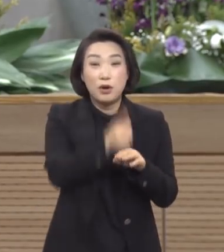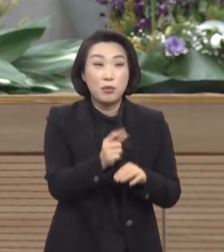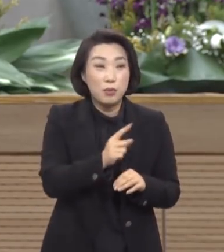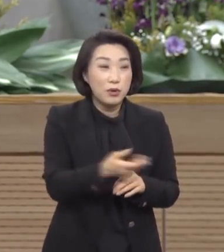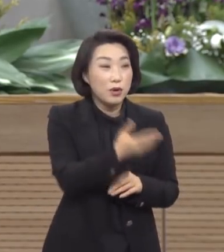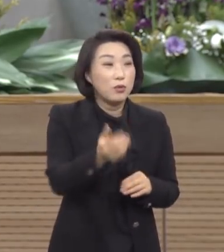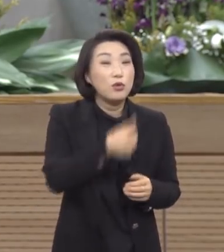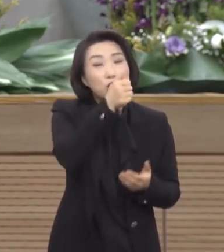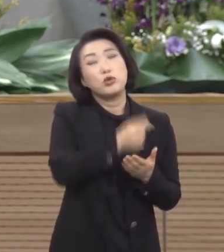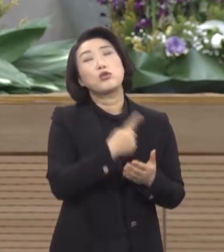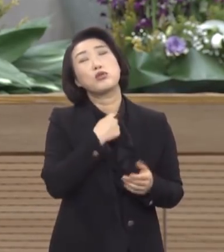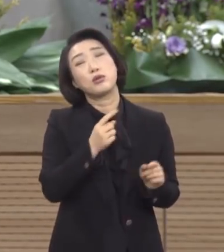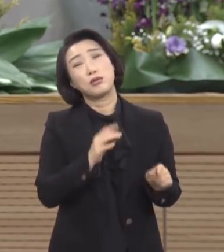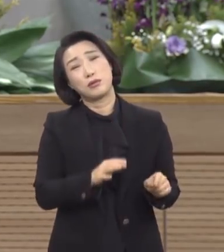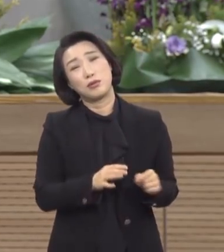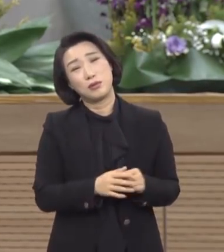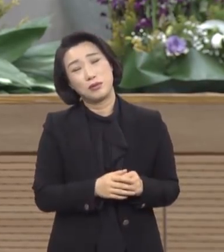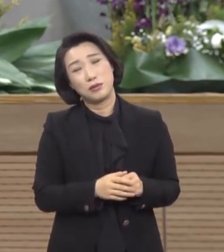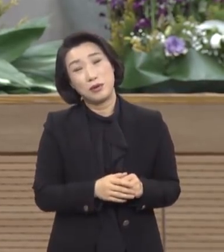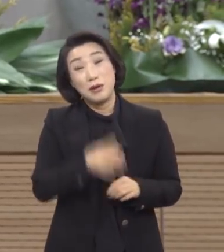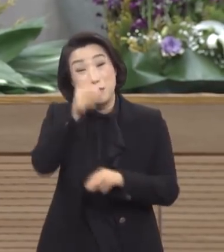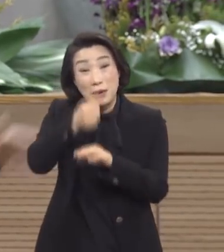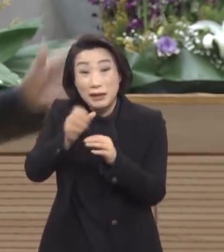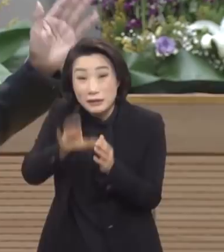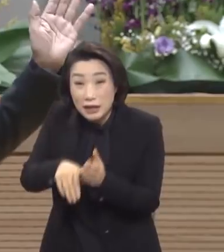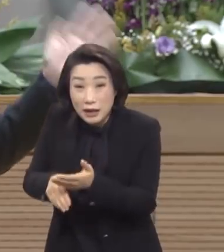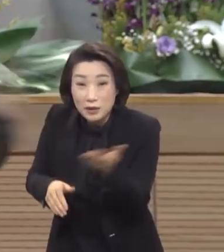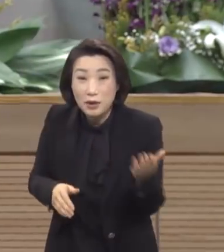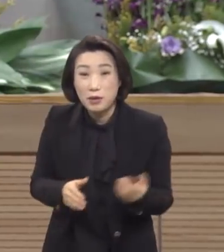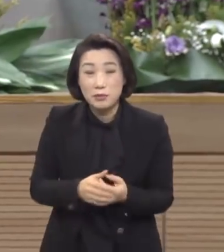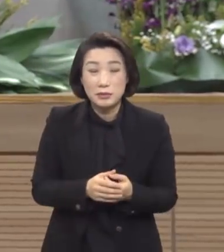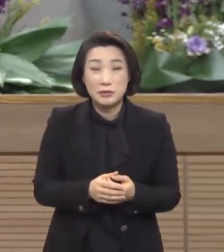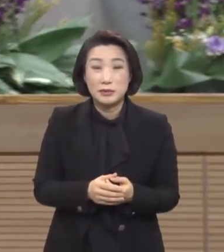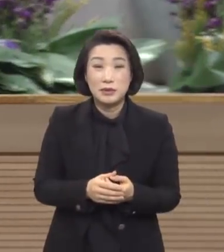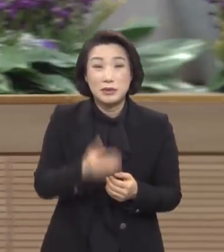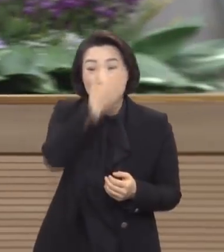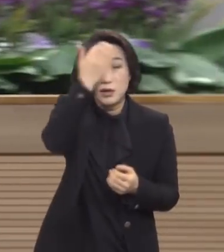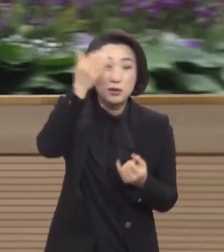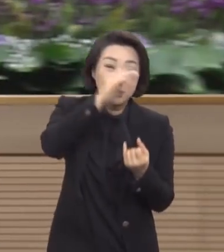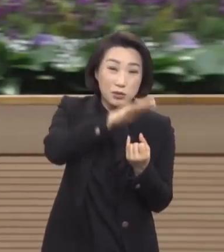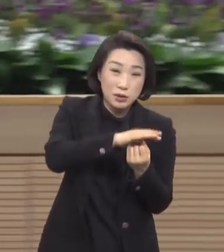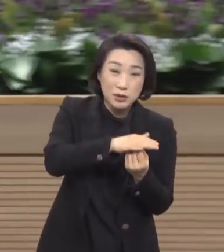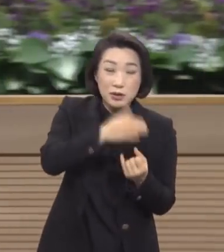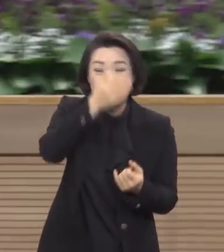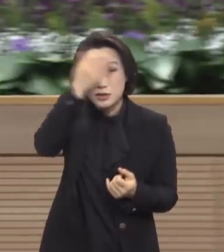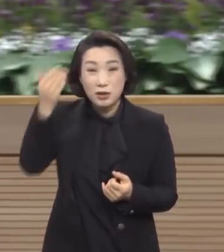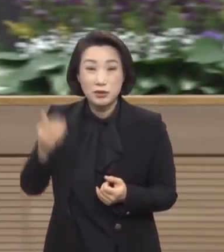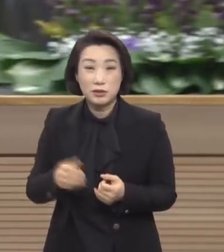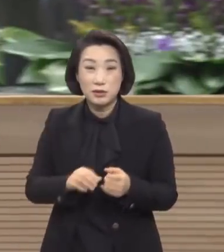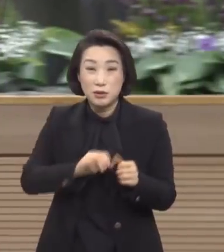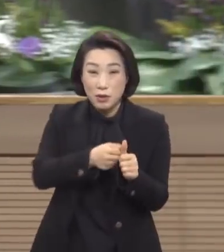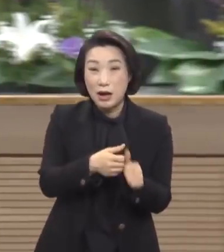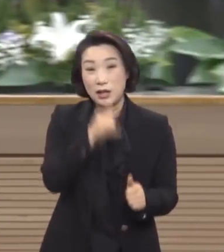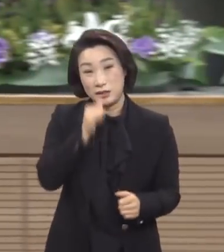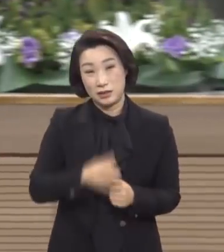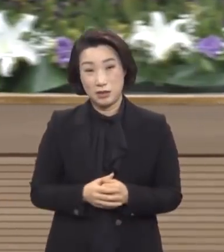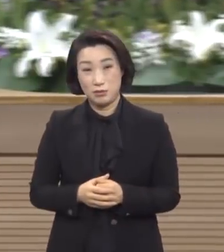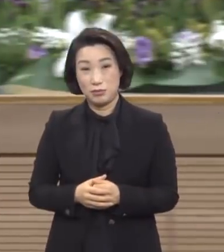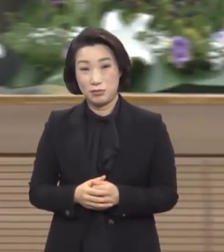못된 죄를 지잖아. 그래서 마지막 때는 이 청소년들이나 청년들에게 화가 있다는